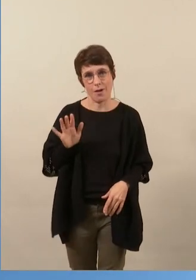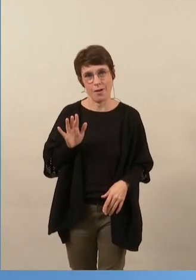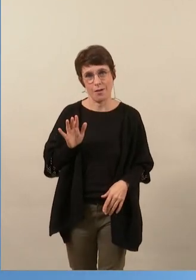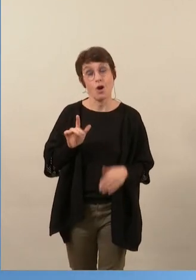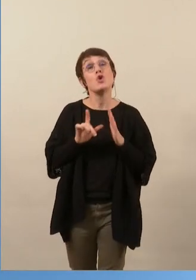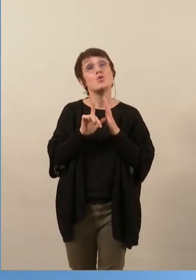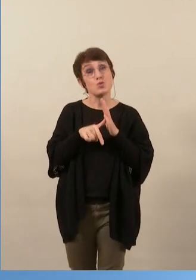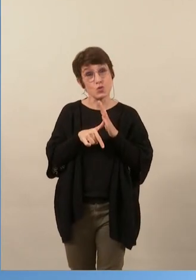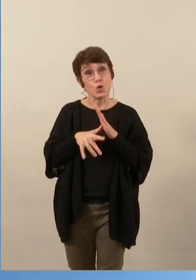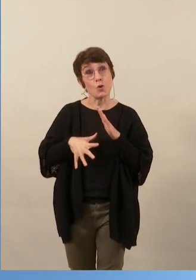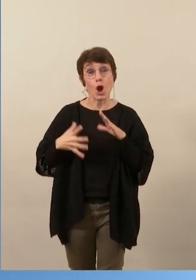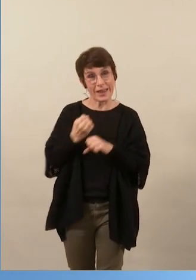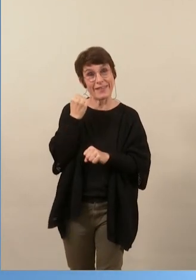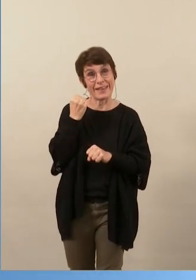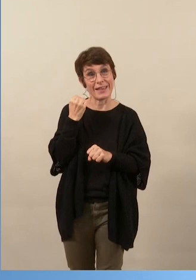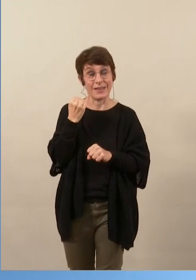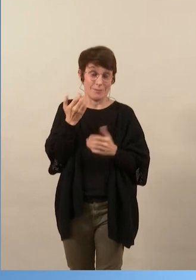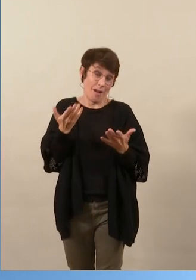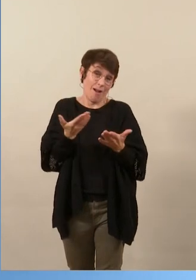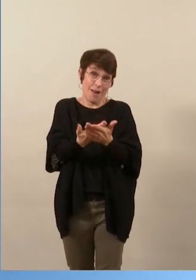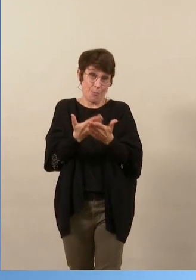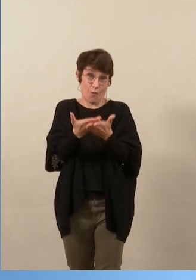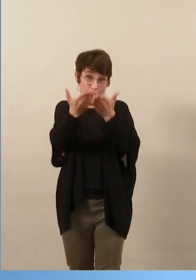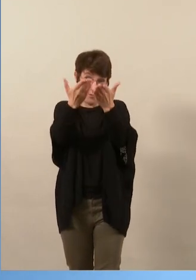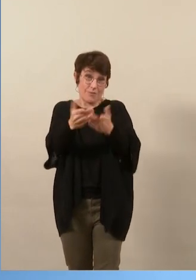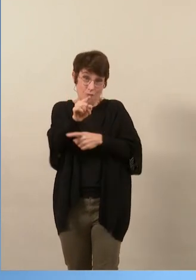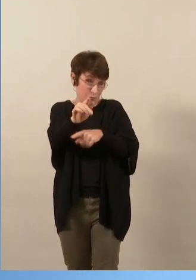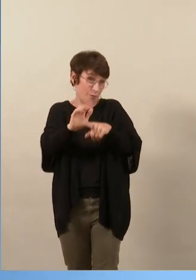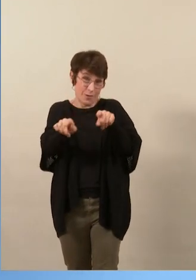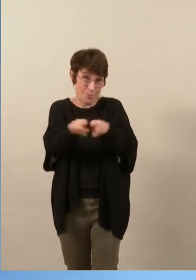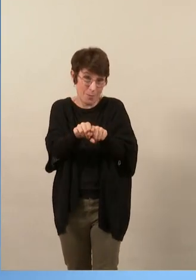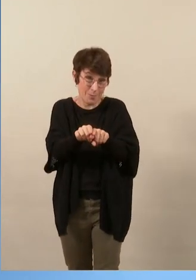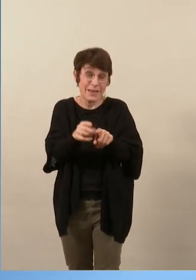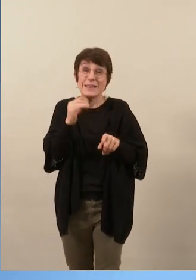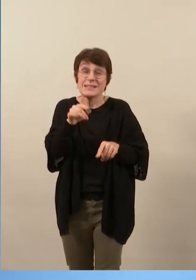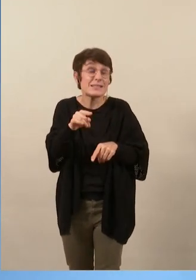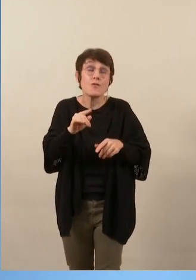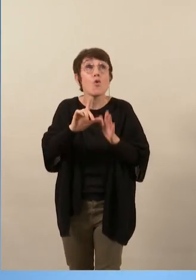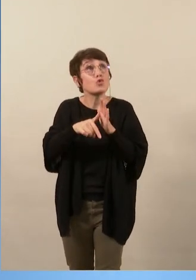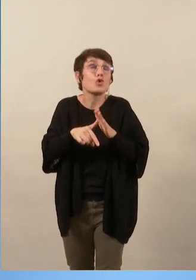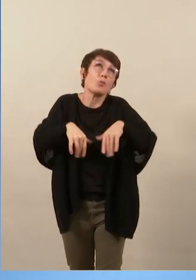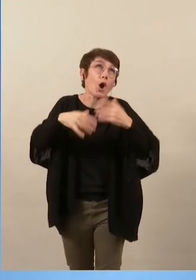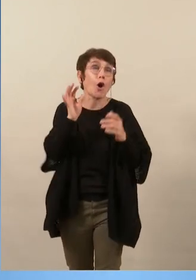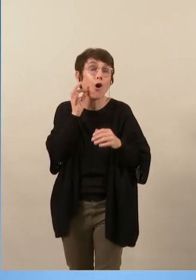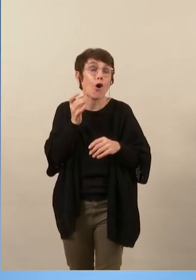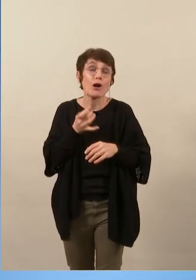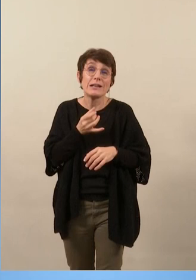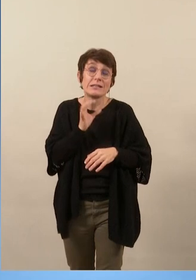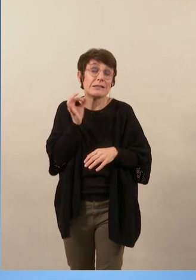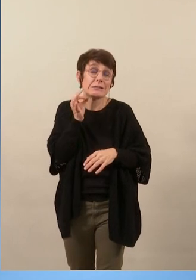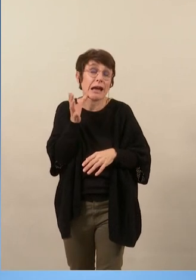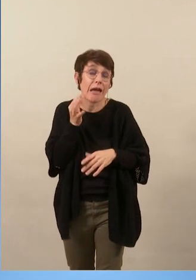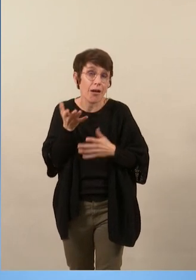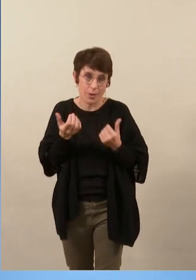demi-heure et et vous en êtes la preuve parce qu'autrement vous attendriez tranquillement le train suivant et pas celui de 5h du